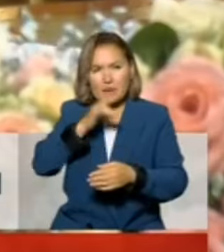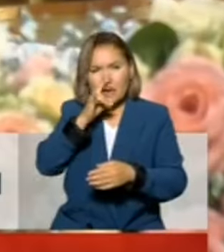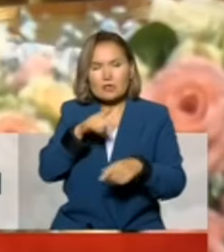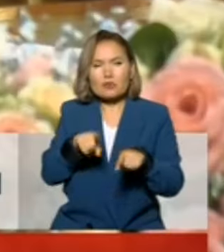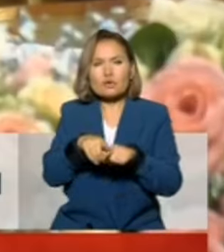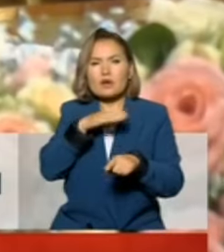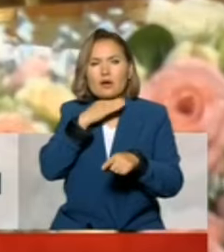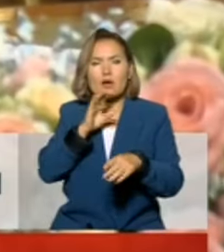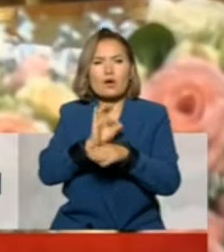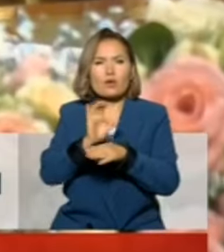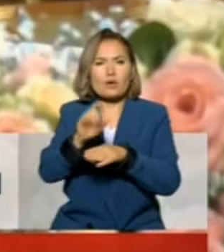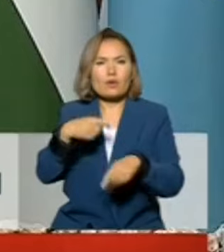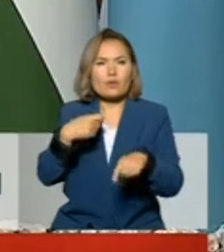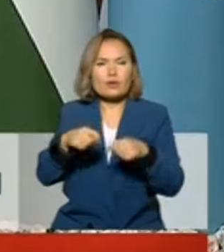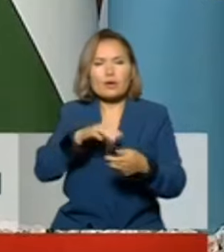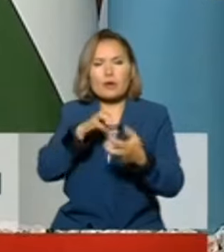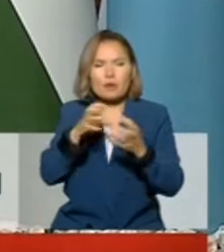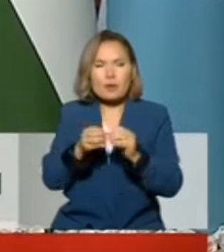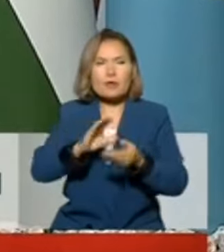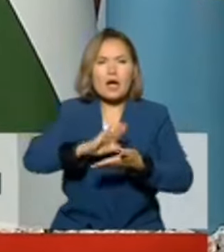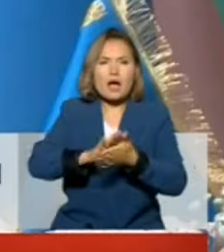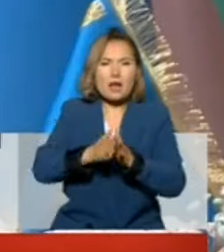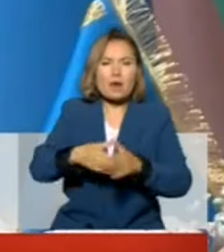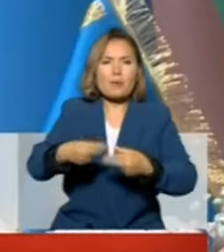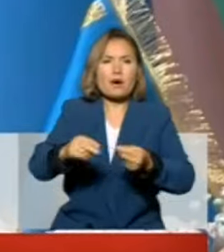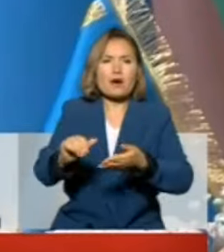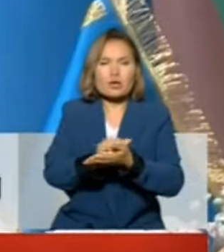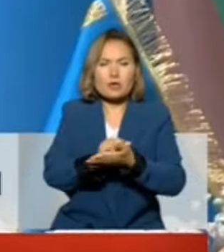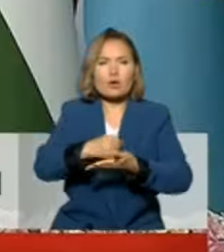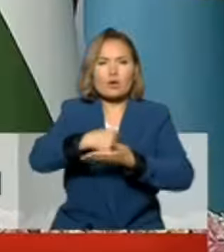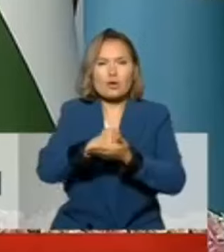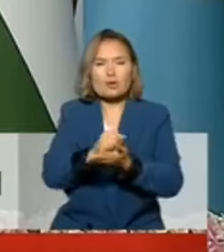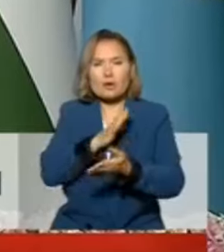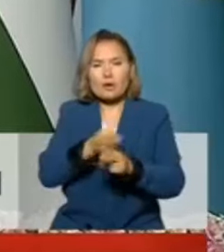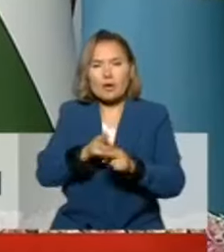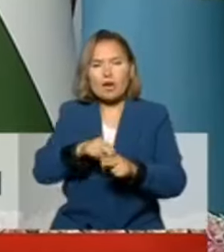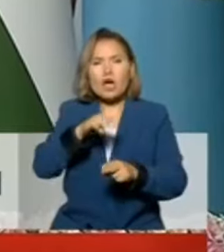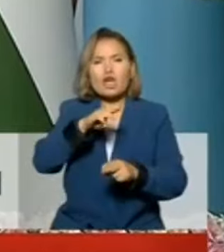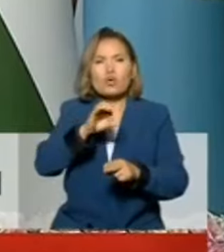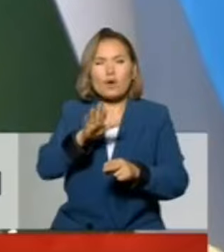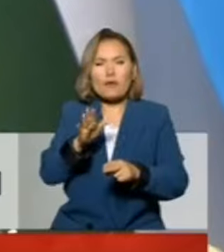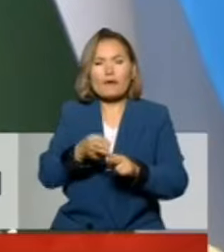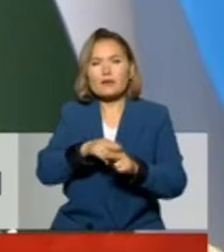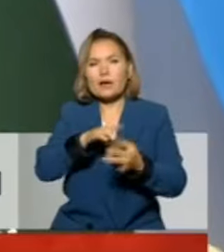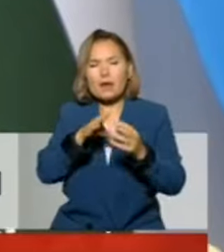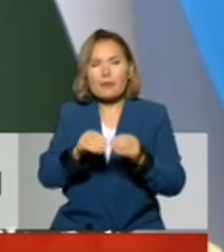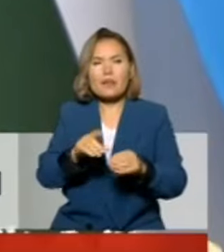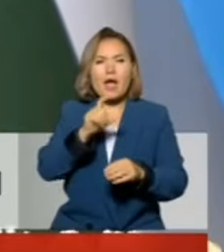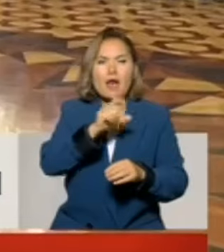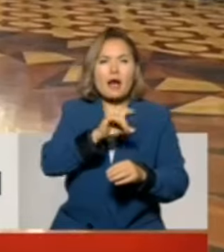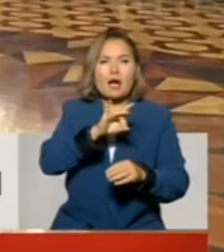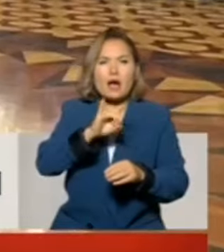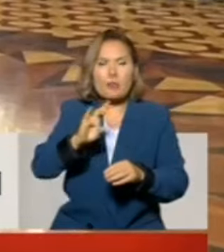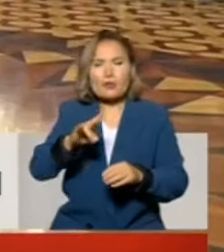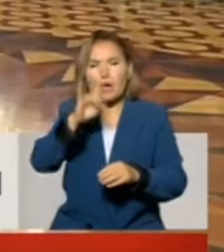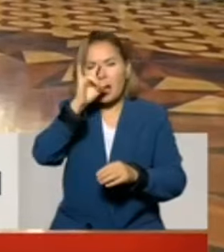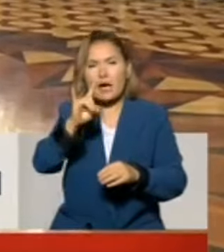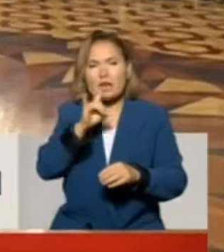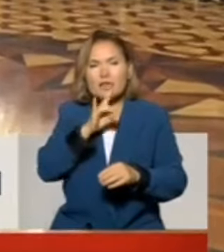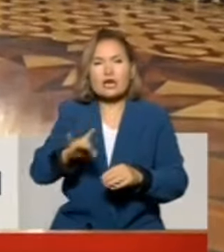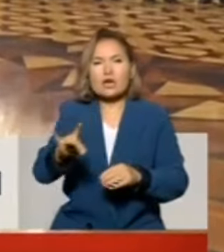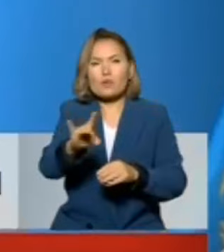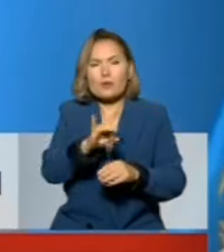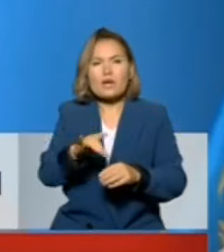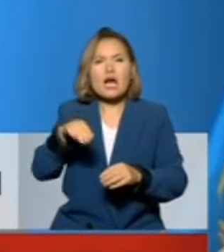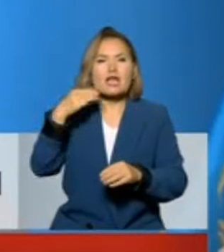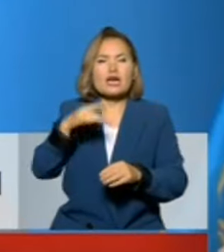отыр. Бүгінгі қол жеткізілген келісімдердің барлығы құжатпен бекіді. Қасым Жомарт Тоқаев пен Эмомали Рахмон Қазақстан Республикасы